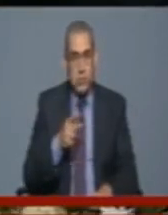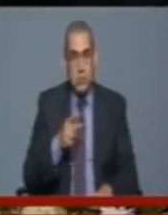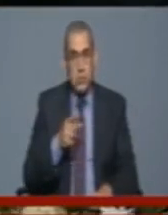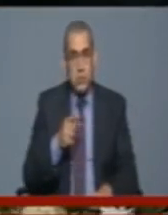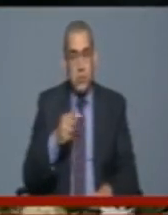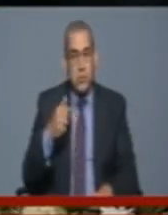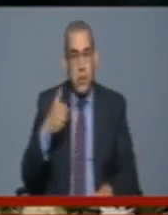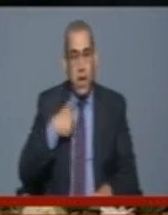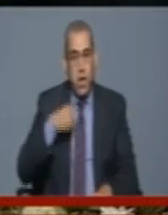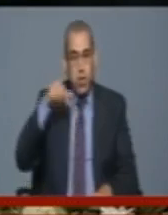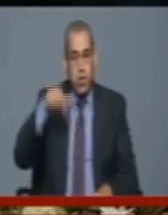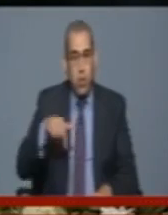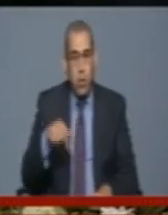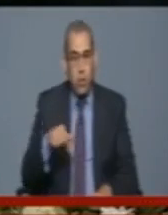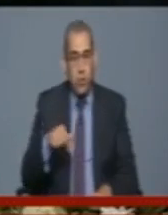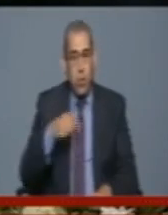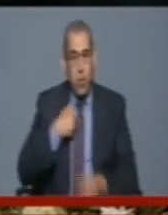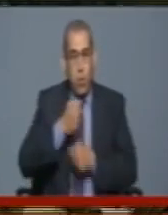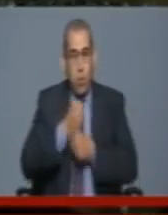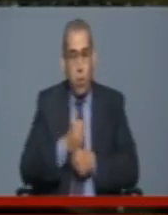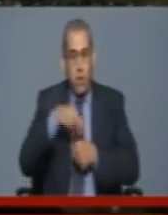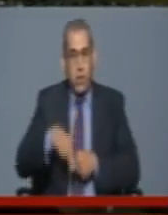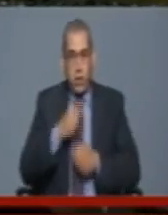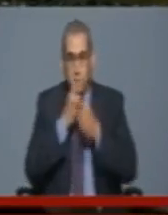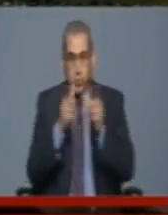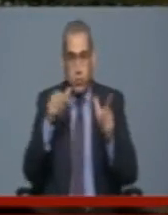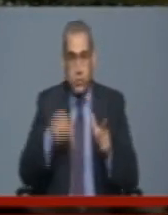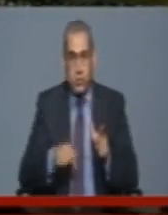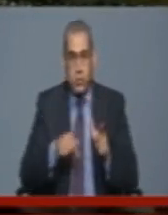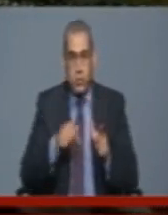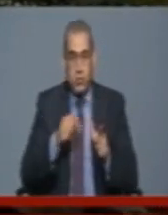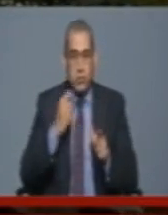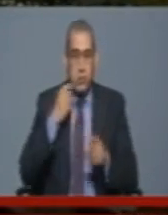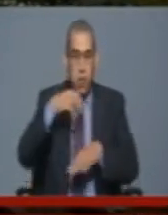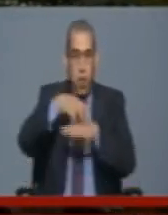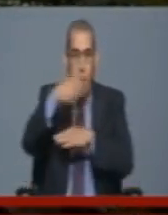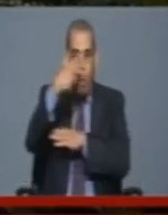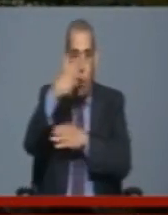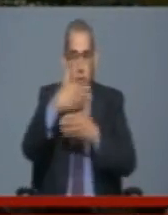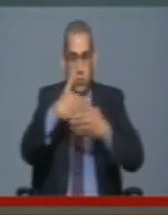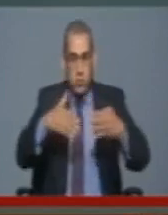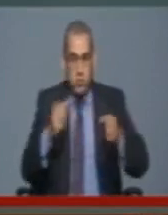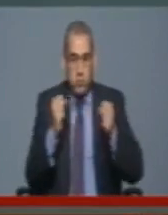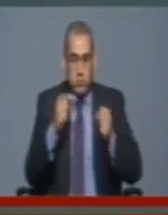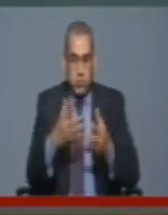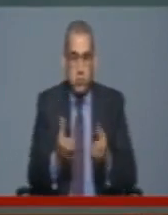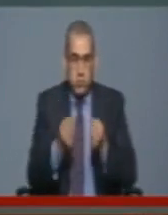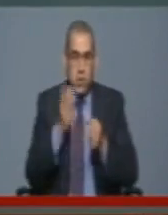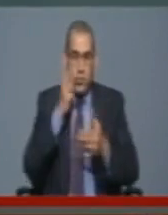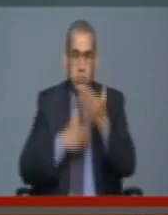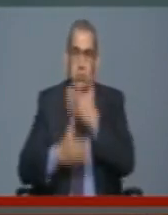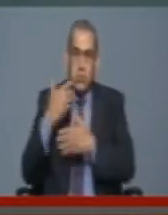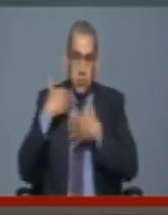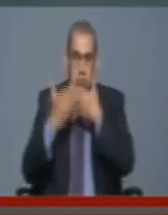اليوم أقف هنا لأقول أن حب القدس أصبح إرثاً نتناقله